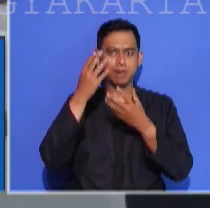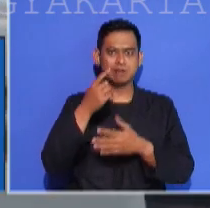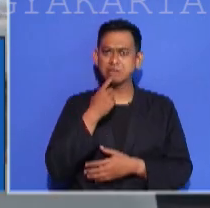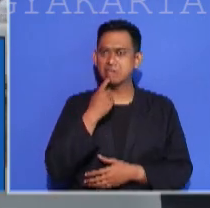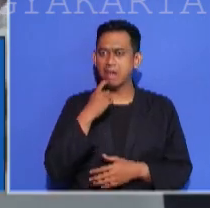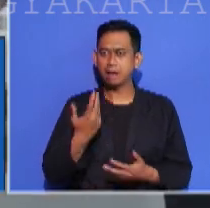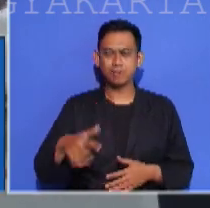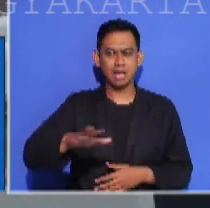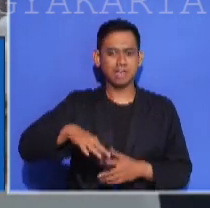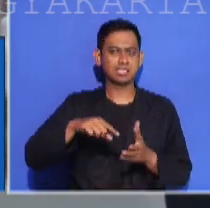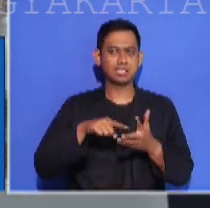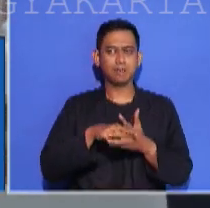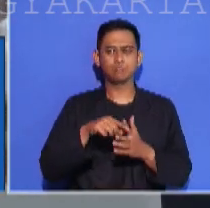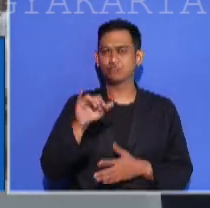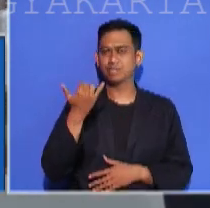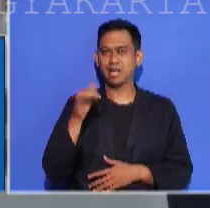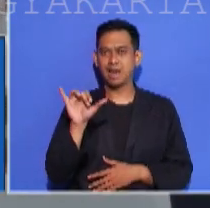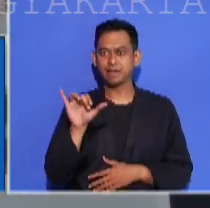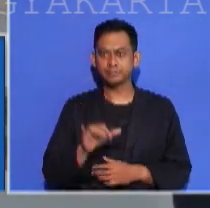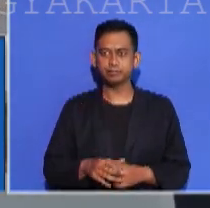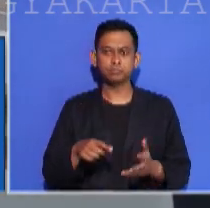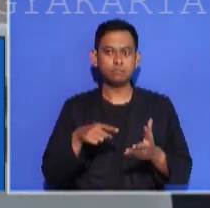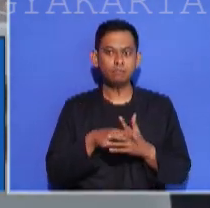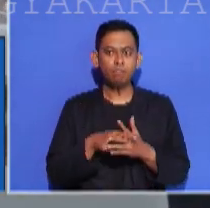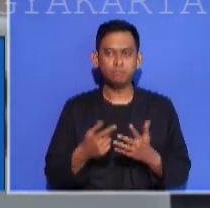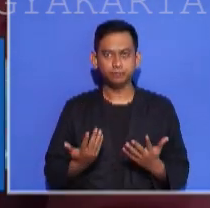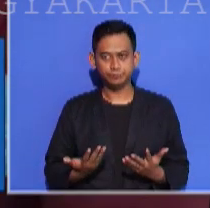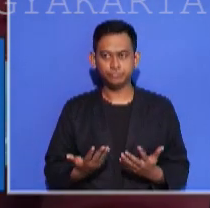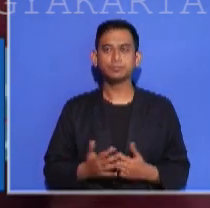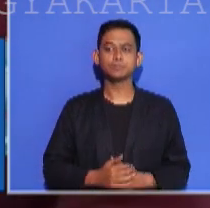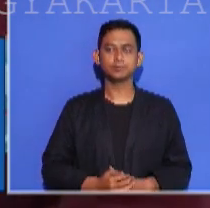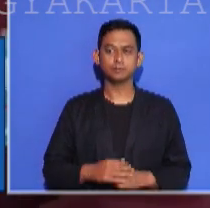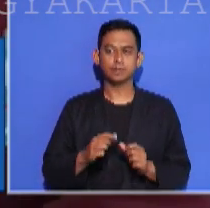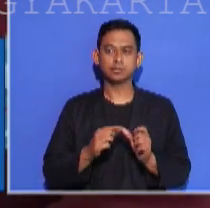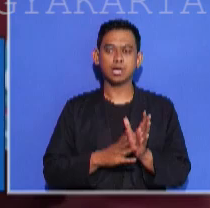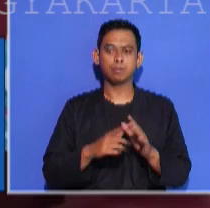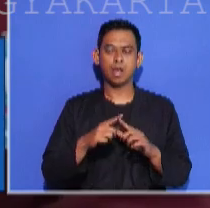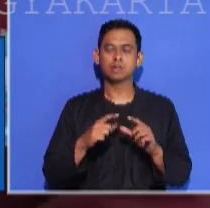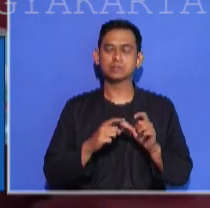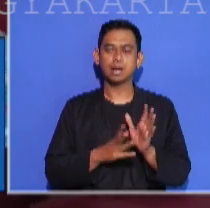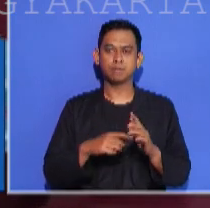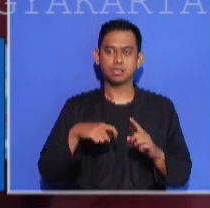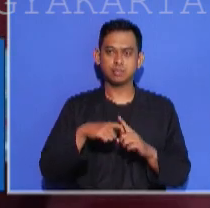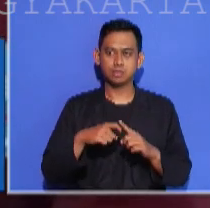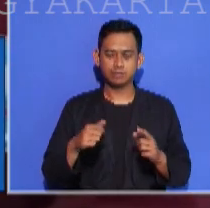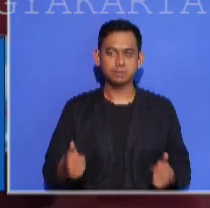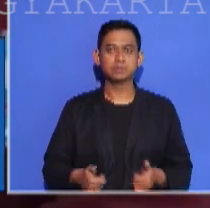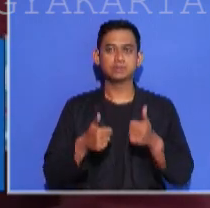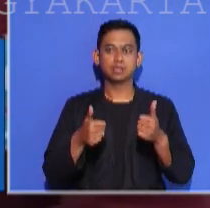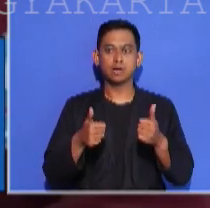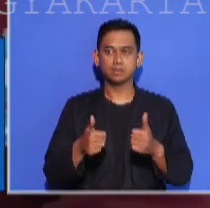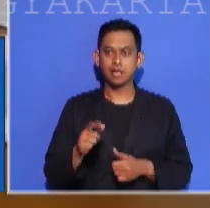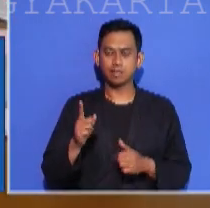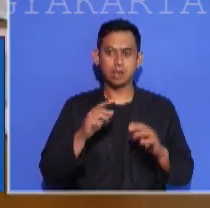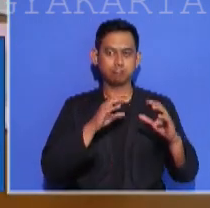keadaan politik di Kota Yogyakarta untuk Olimpiade Demokrasi Siswa SMA, SMK atau sederajat melalui cerdas cermat dan